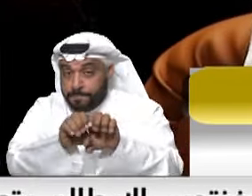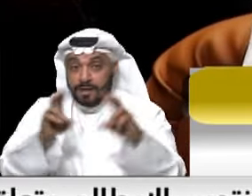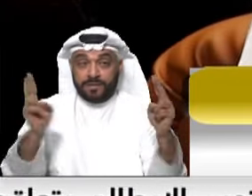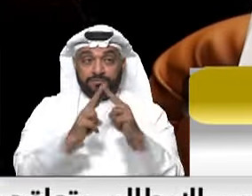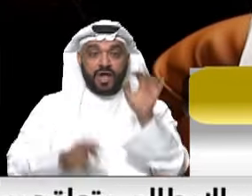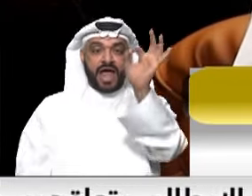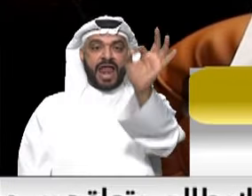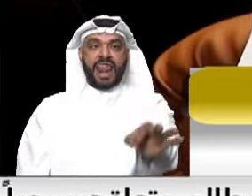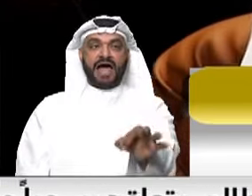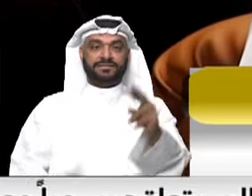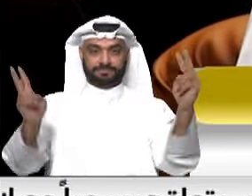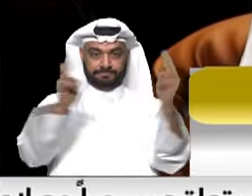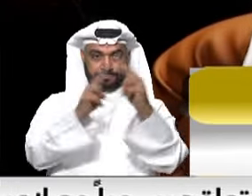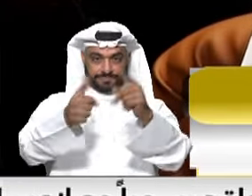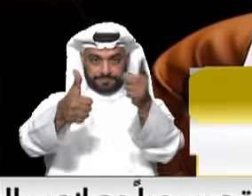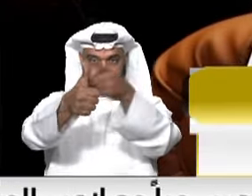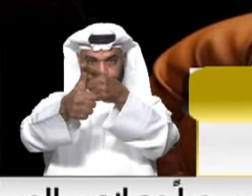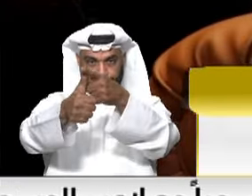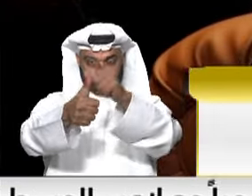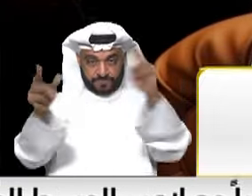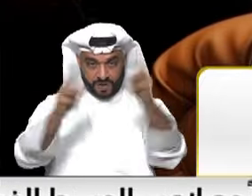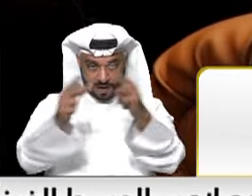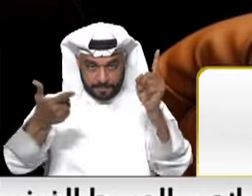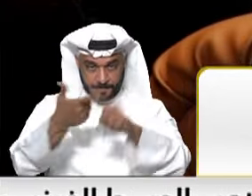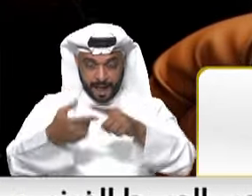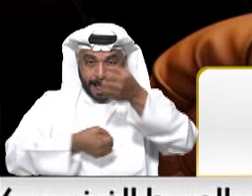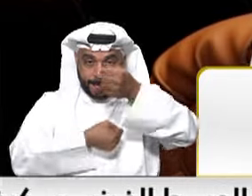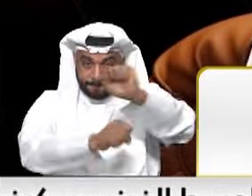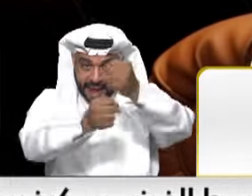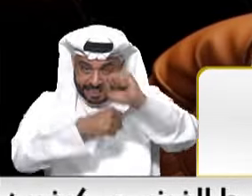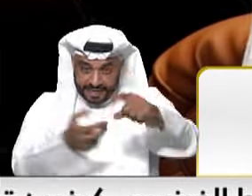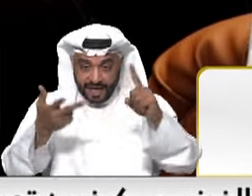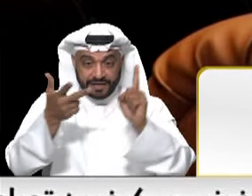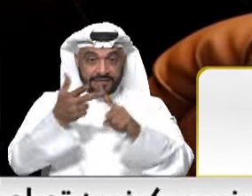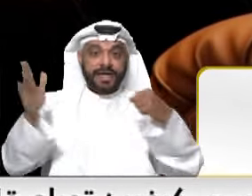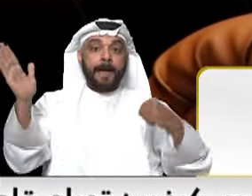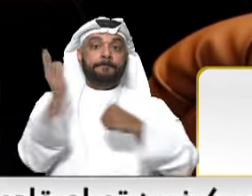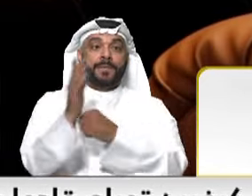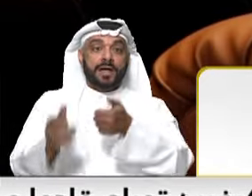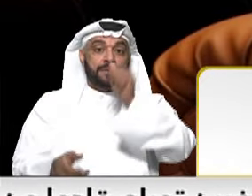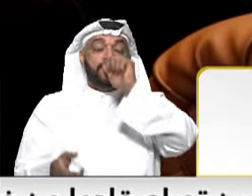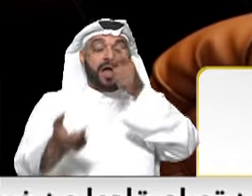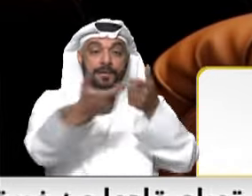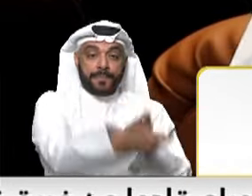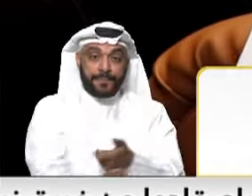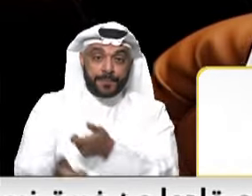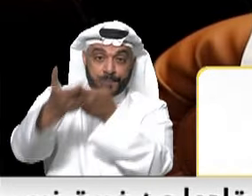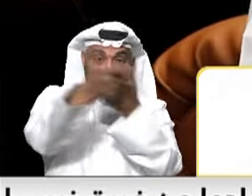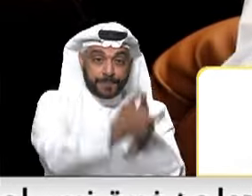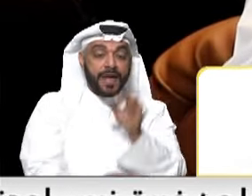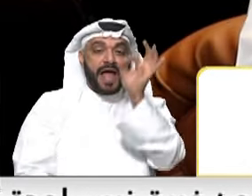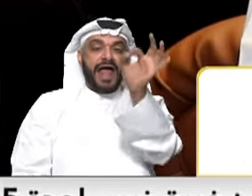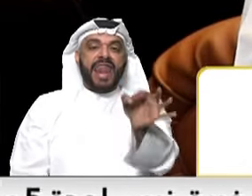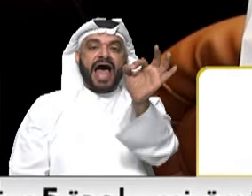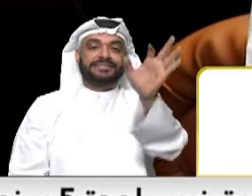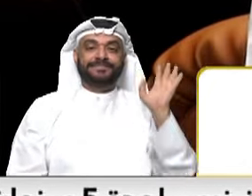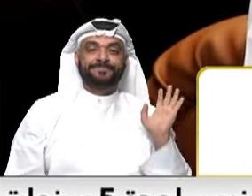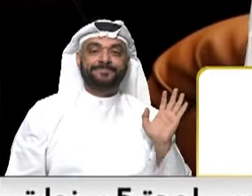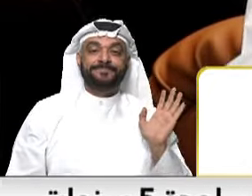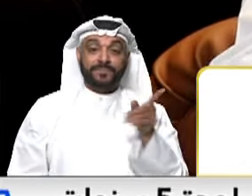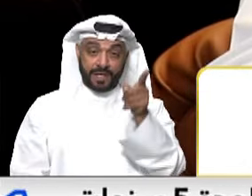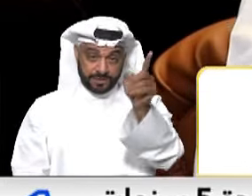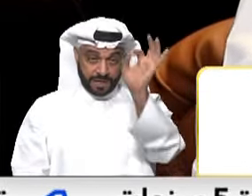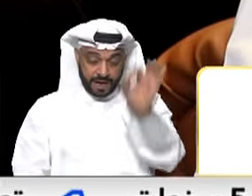تروح للكهرباء البلدية، ورخصة المطافي لازم تكون طالع، ورخصة المطافي هي كشفين، عندك رخصة المشاريع ورخصة البناء، فيعني أنت